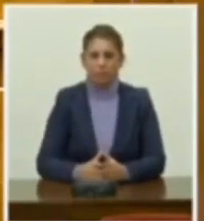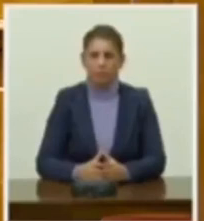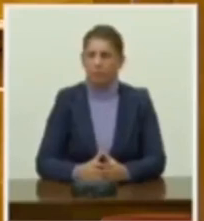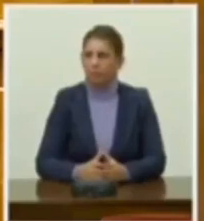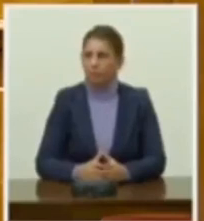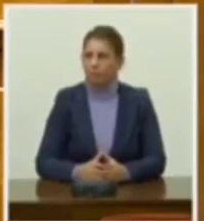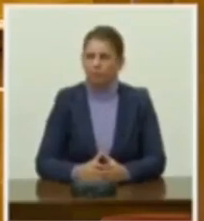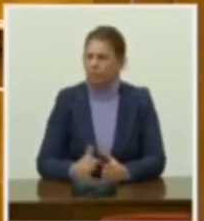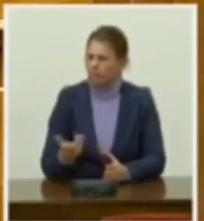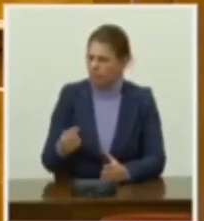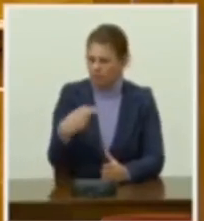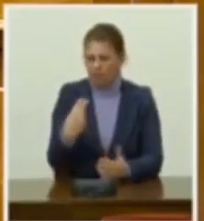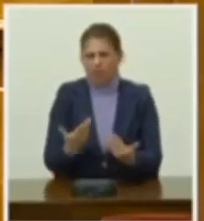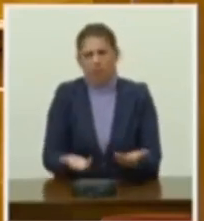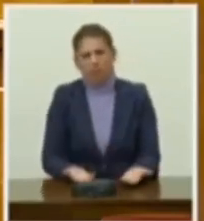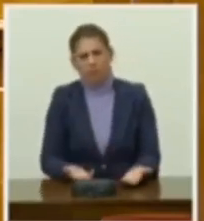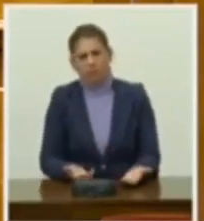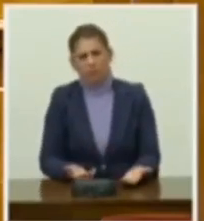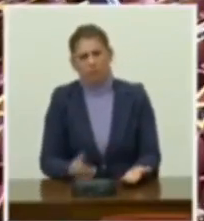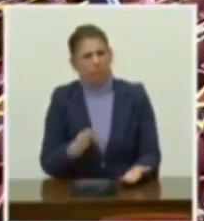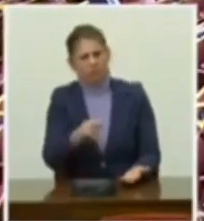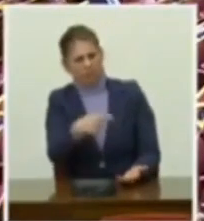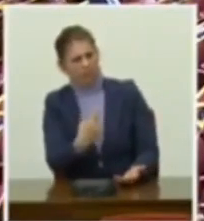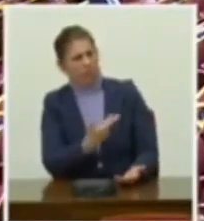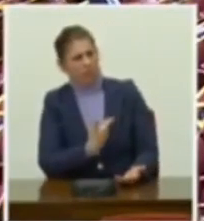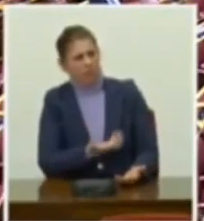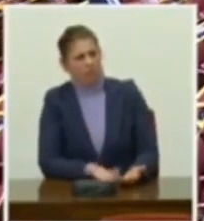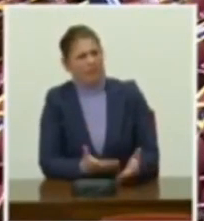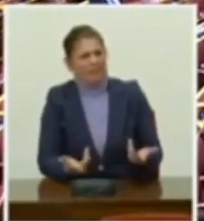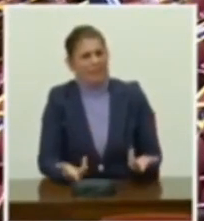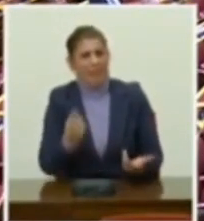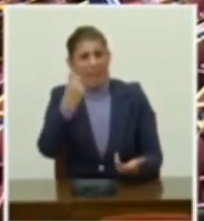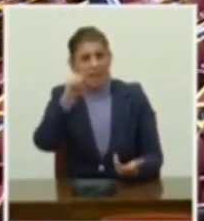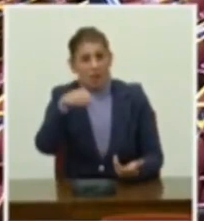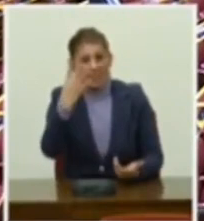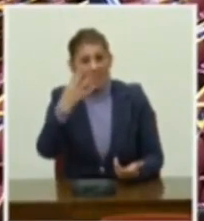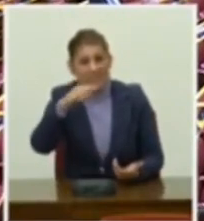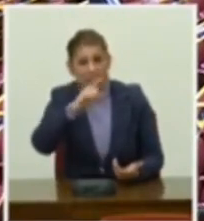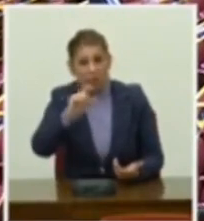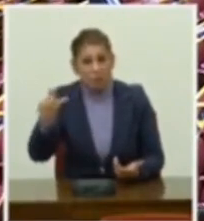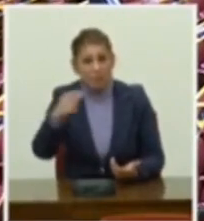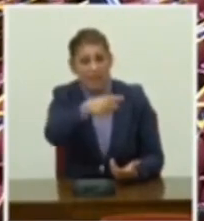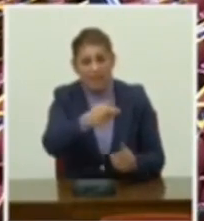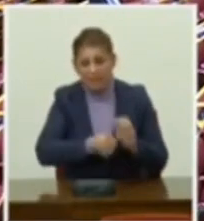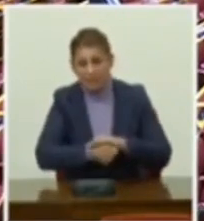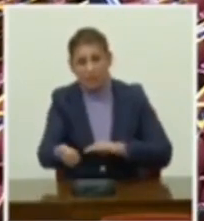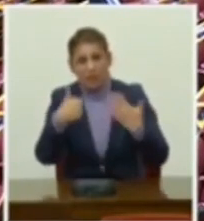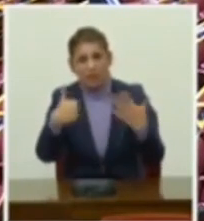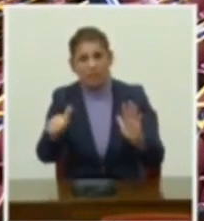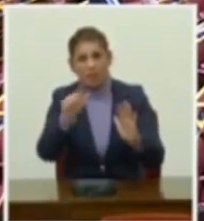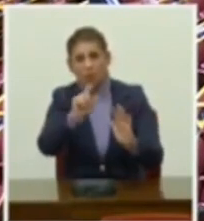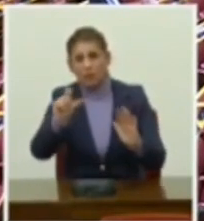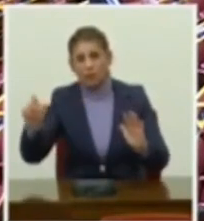κοιτάτε έτσι? Γιατί με κοιτάτε έτσι? 1,4 δις και εσείς δίνετε 600